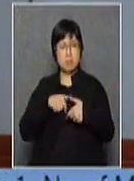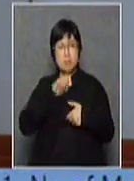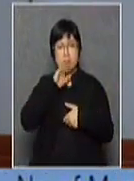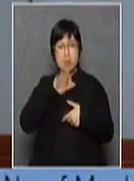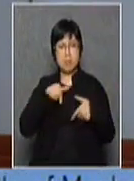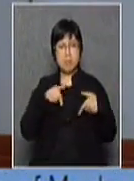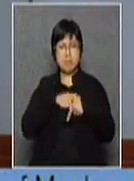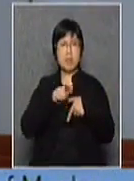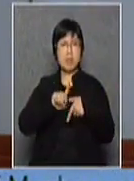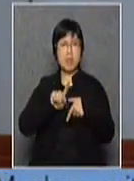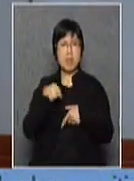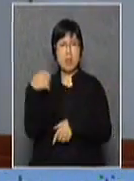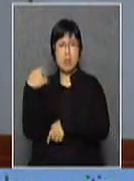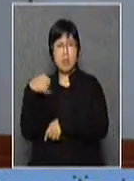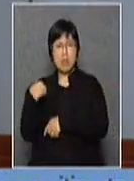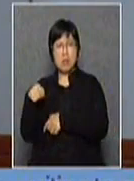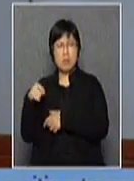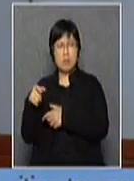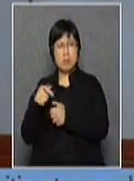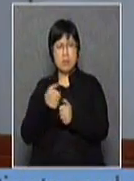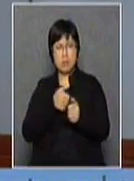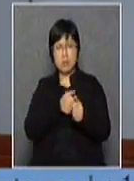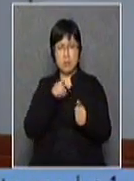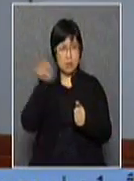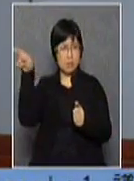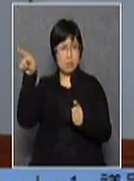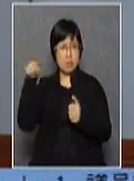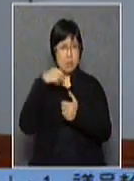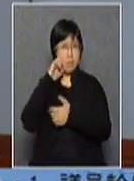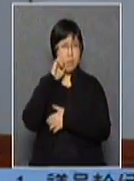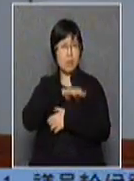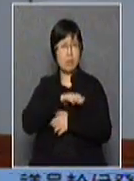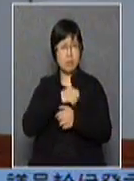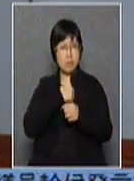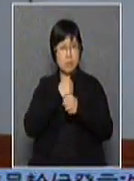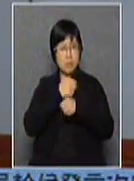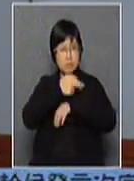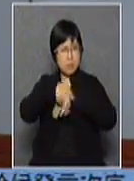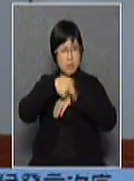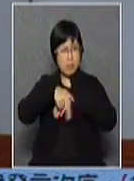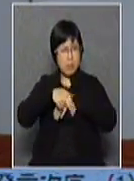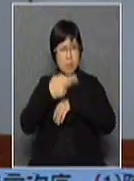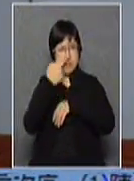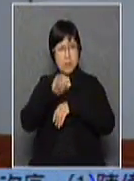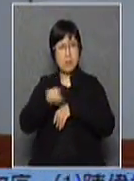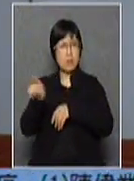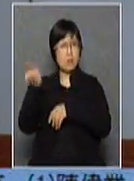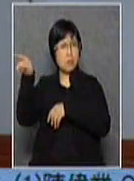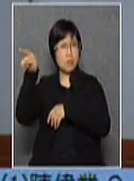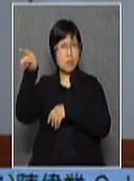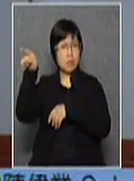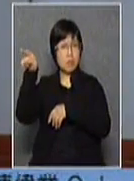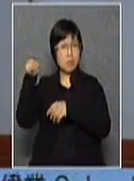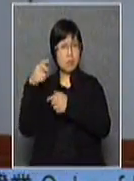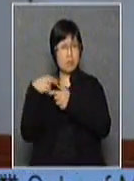解係唔能夠根據佢哋嘅講法去做一個規劃咧？即係佢哋去